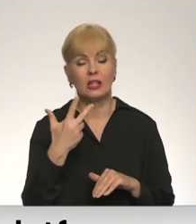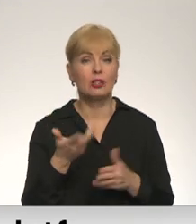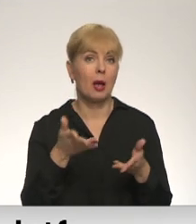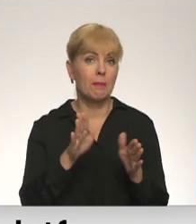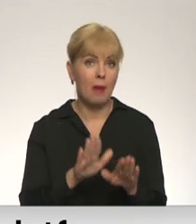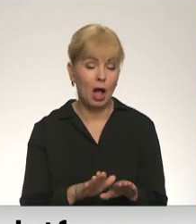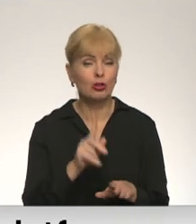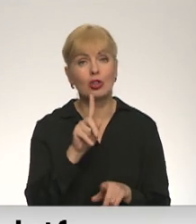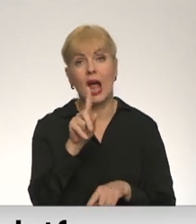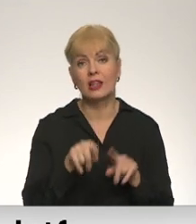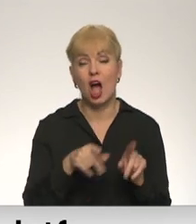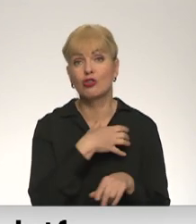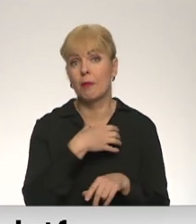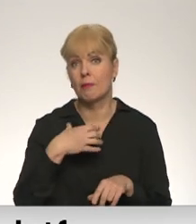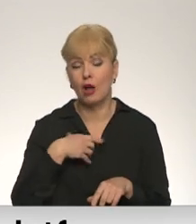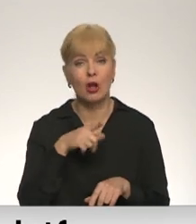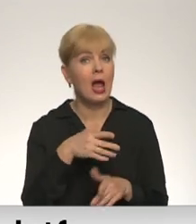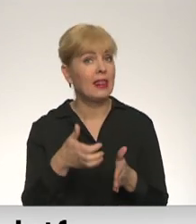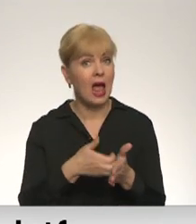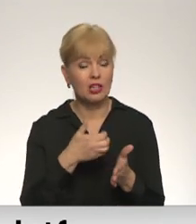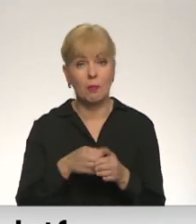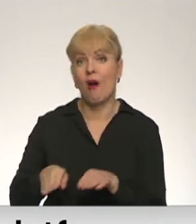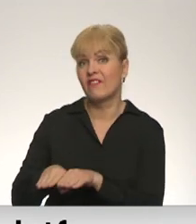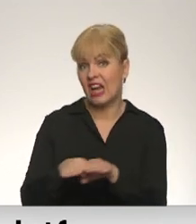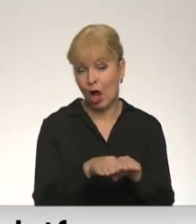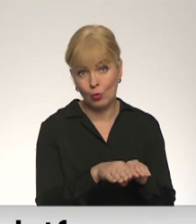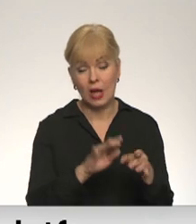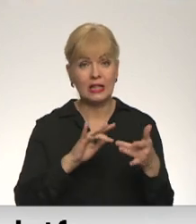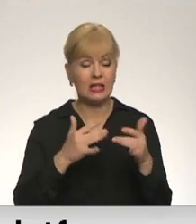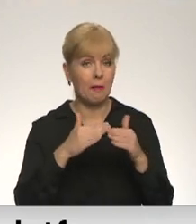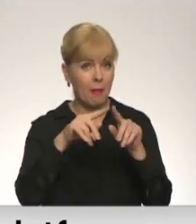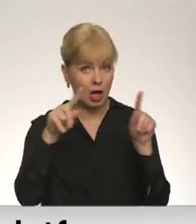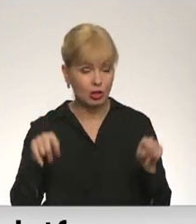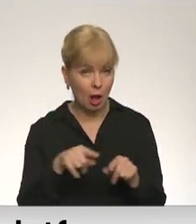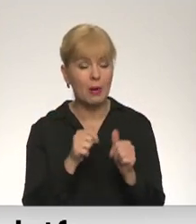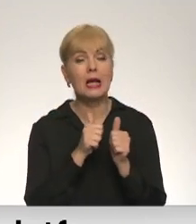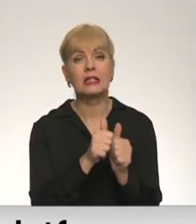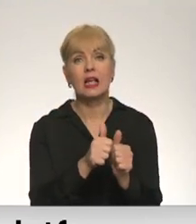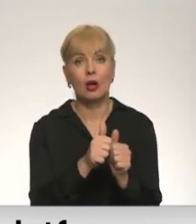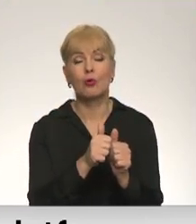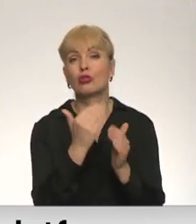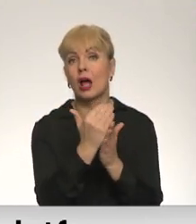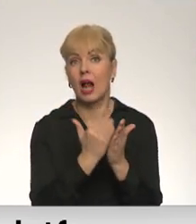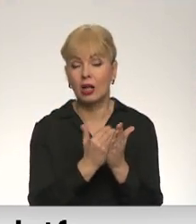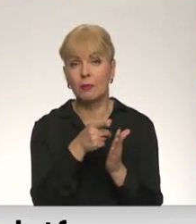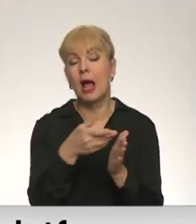palikušas tikai dažas pašvaldības, kas neizmanto vienoto platformu, iespējams sekošot regulējums, ka šī